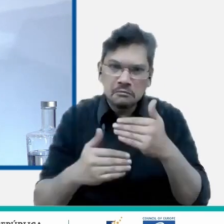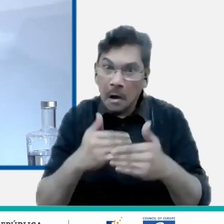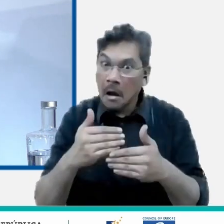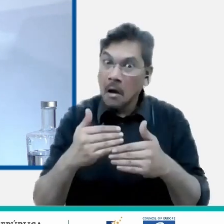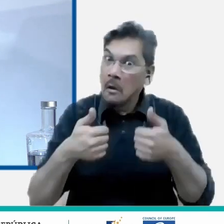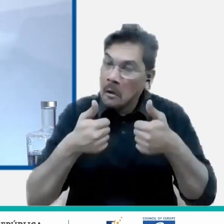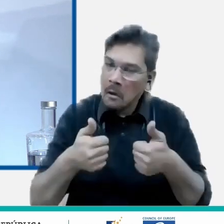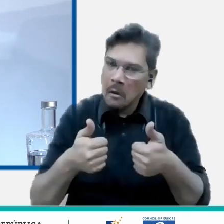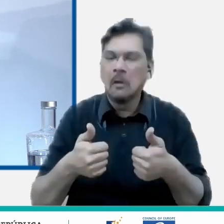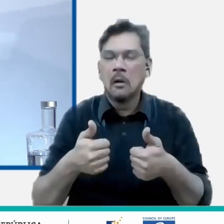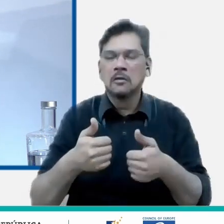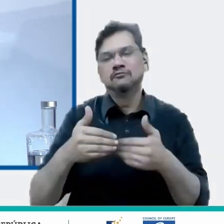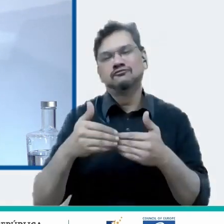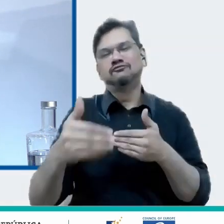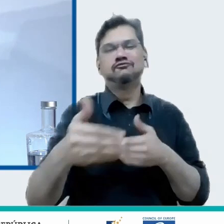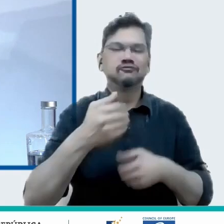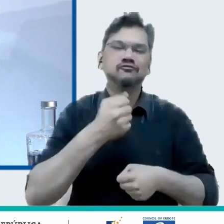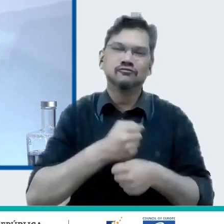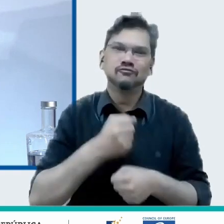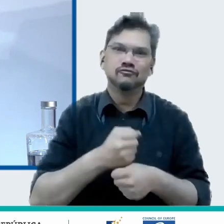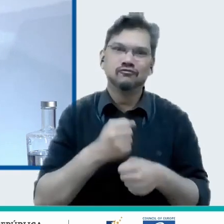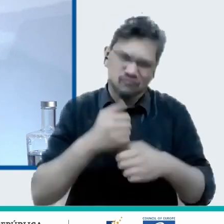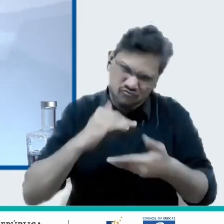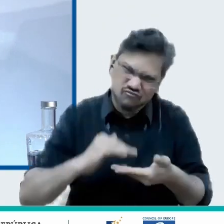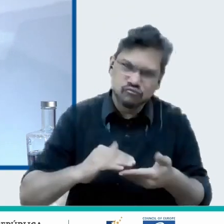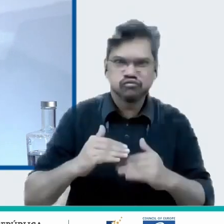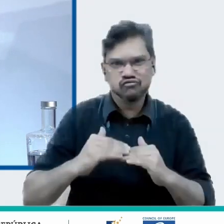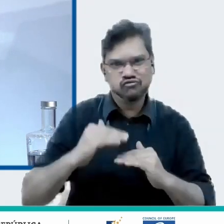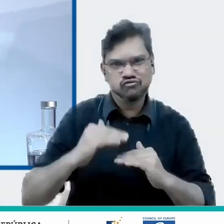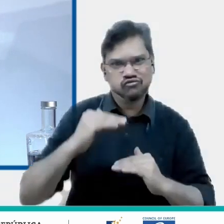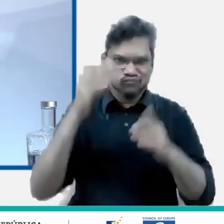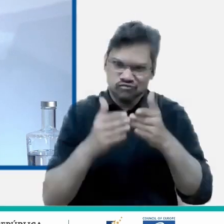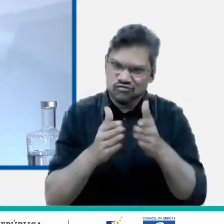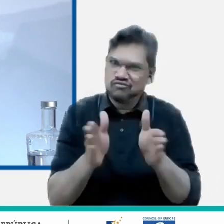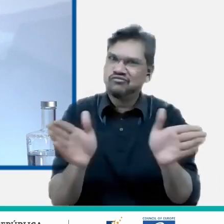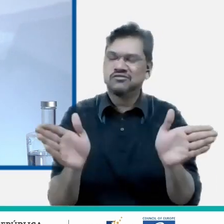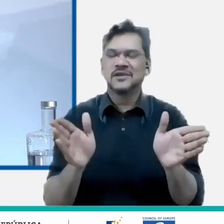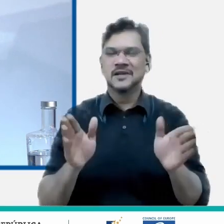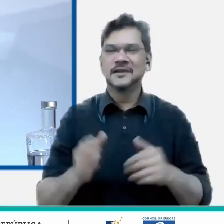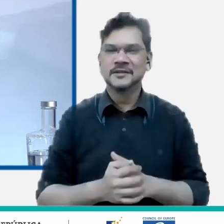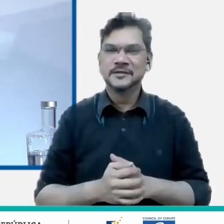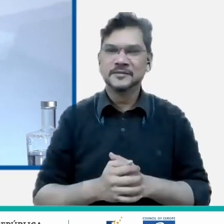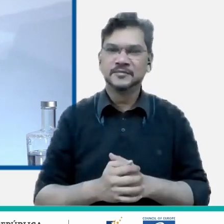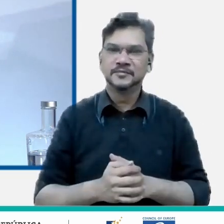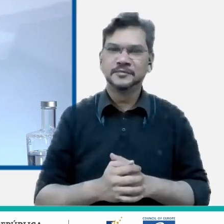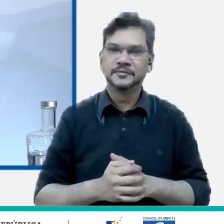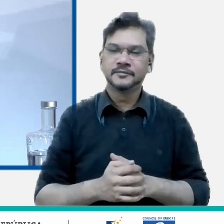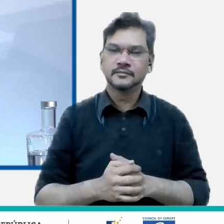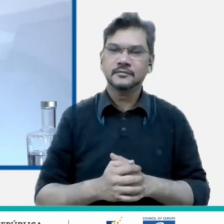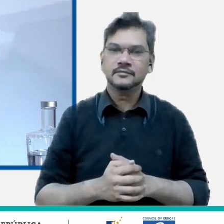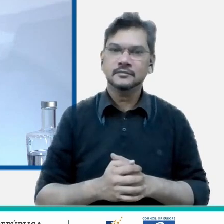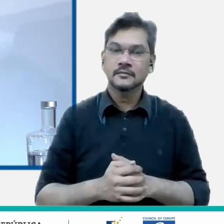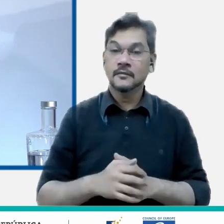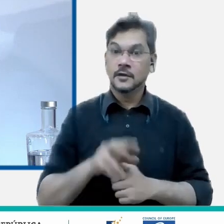остановиться. Вот в 2019 году мы, инициатива УСРБ ООН по повышению устойчивости бедствий и